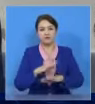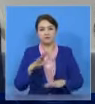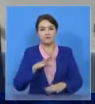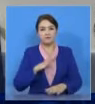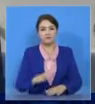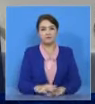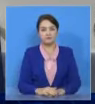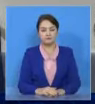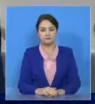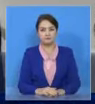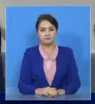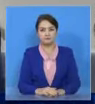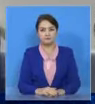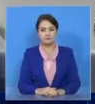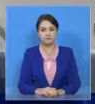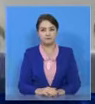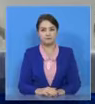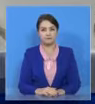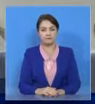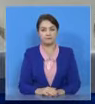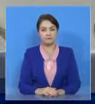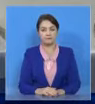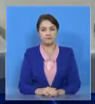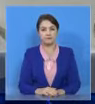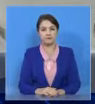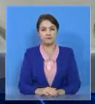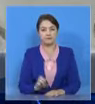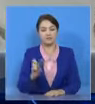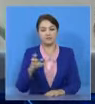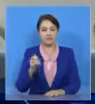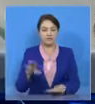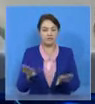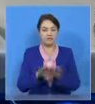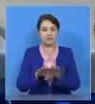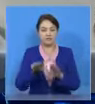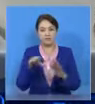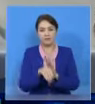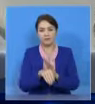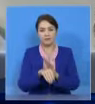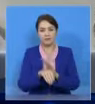жаңағы, Курский, Днепр, жаңағы, Брест деген сияқты. Солардың ішіндегі